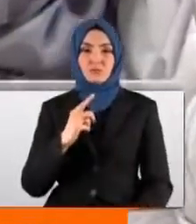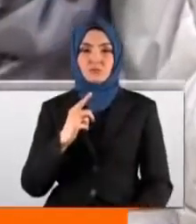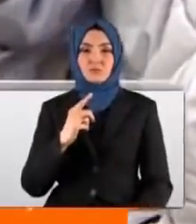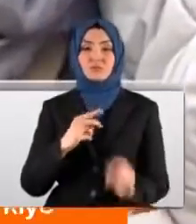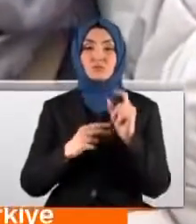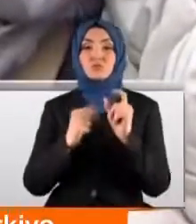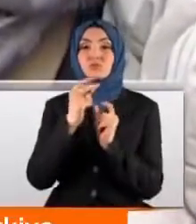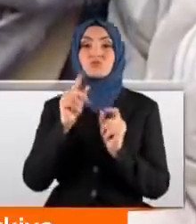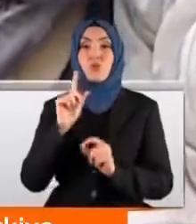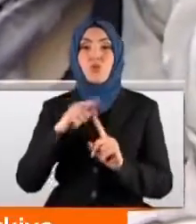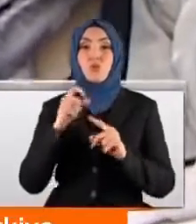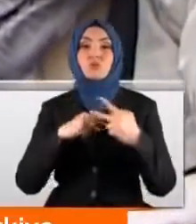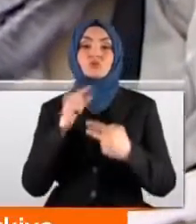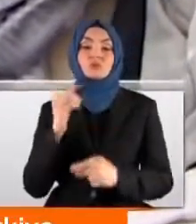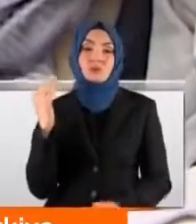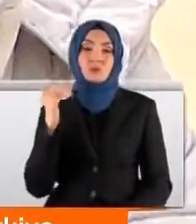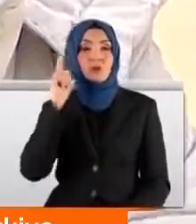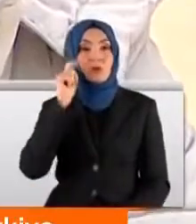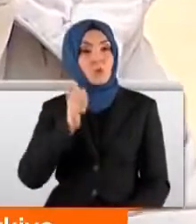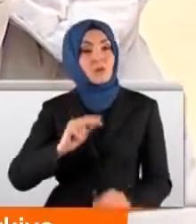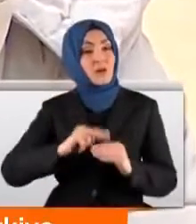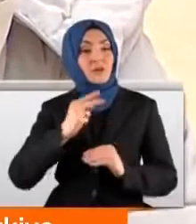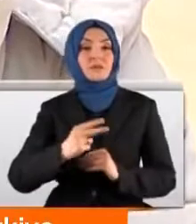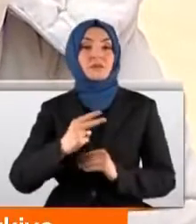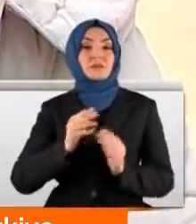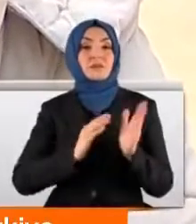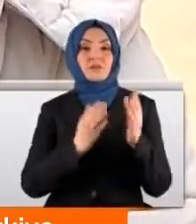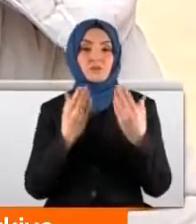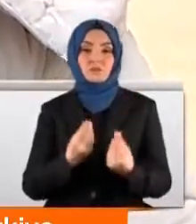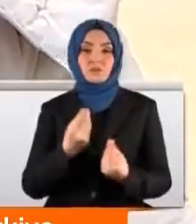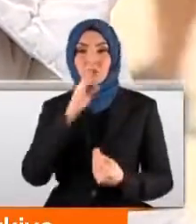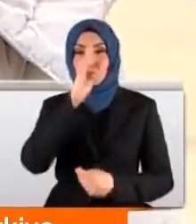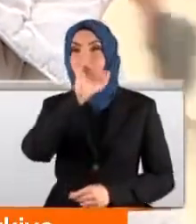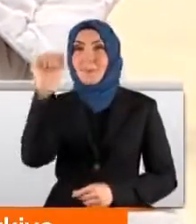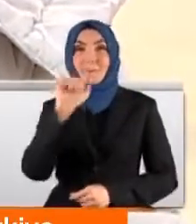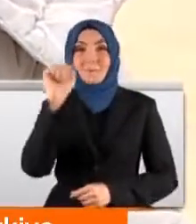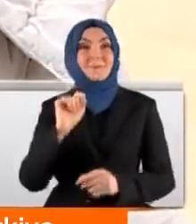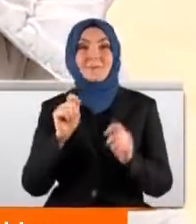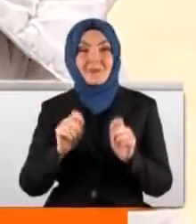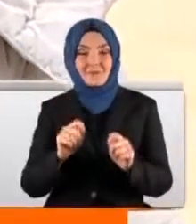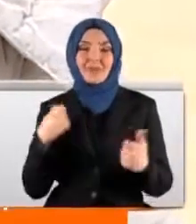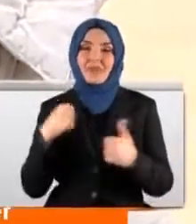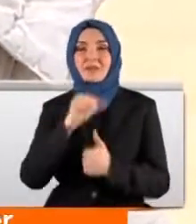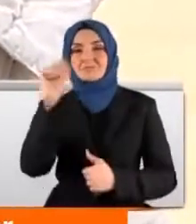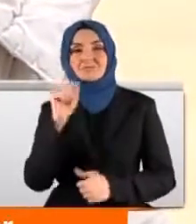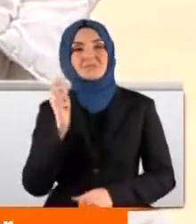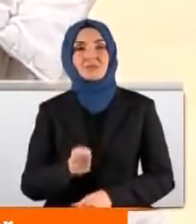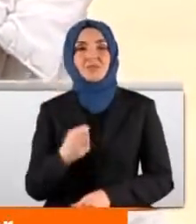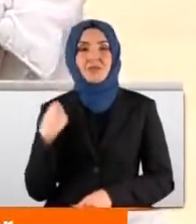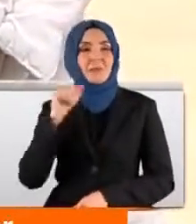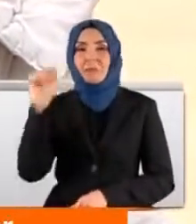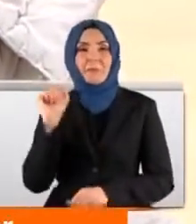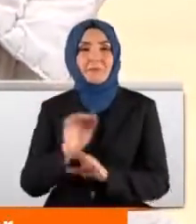tozu da geliyor. Çarşamba gününe kadar devam edecek. Camlarınızı falan sildiyseniz eğer tekrardan silmek zorunda kalacaksınız. Yeni sildim camlarımı